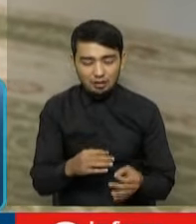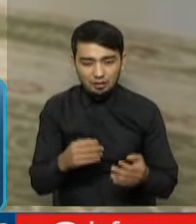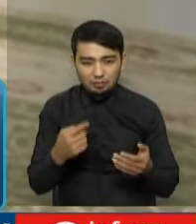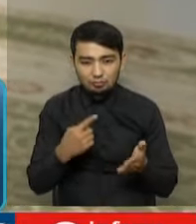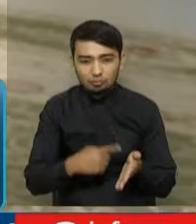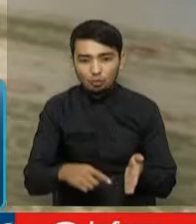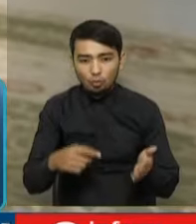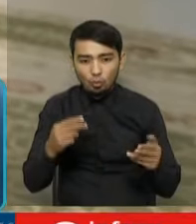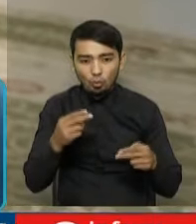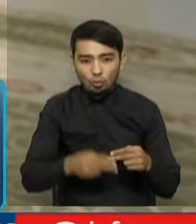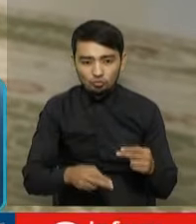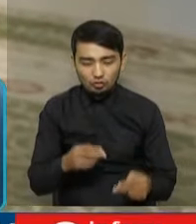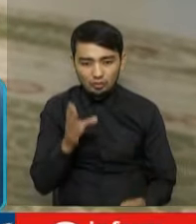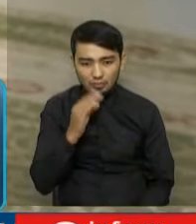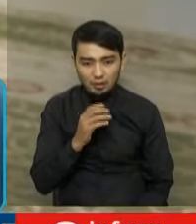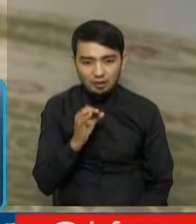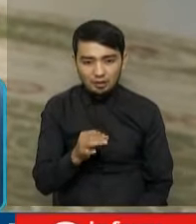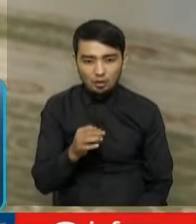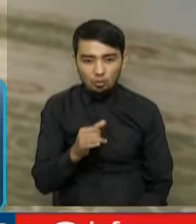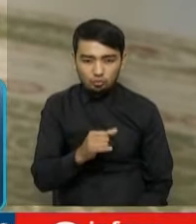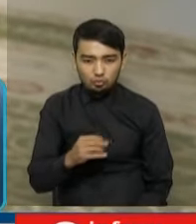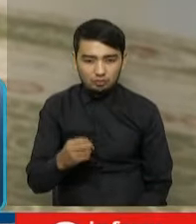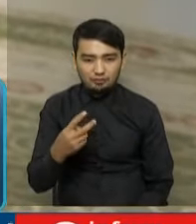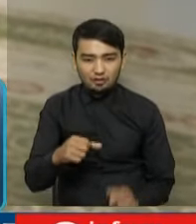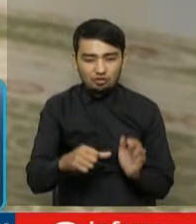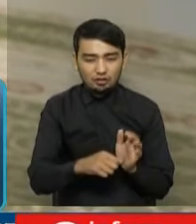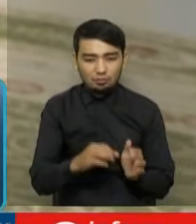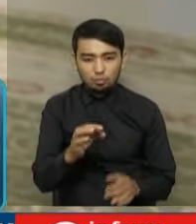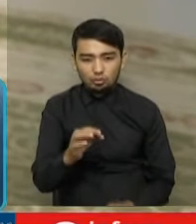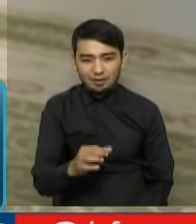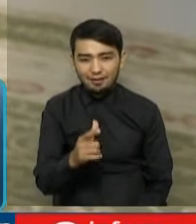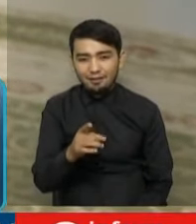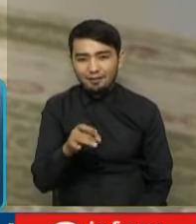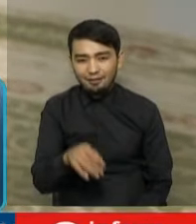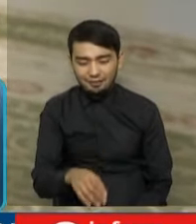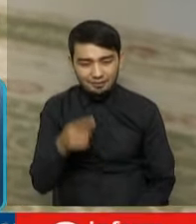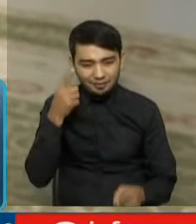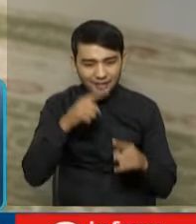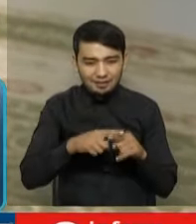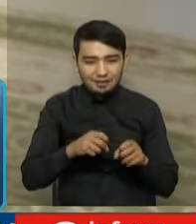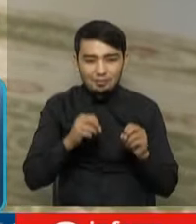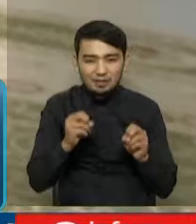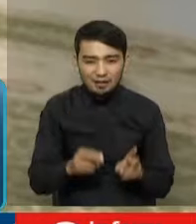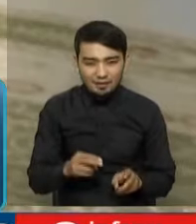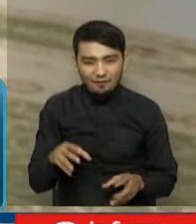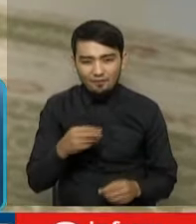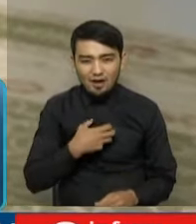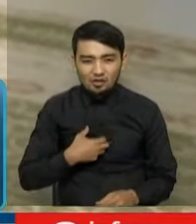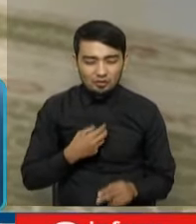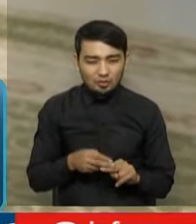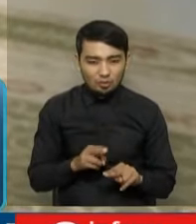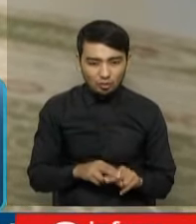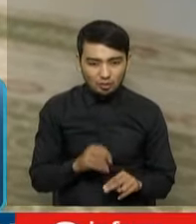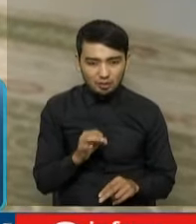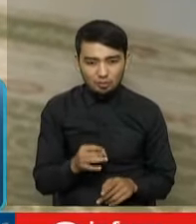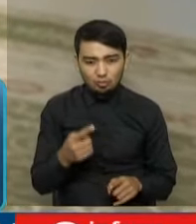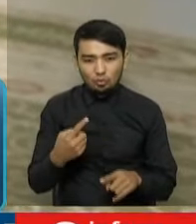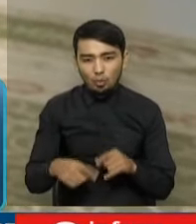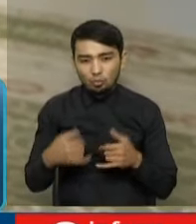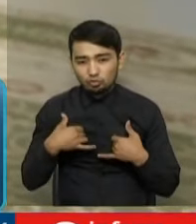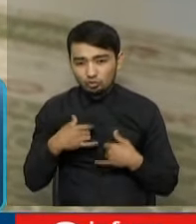на уже 26% грантов от всех именно на технические специальности. Это наибольший процент, чем даже на